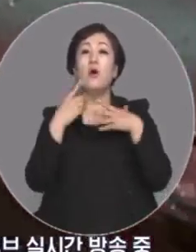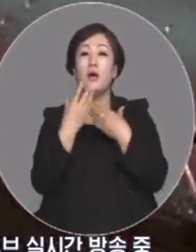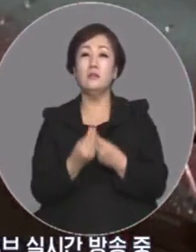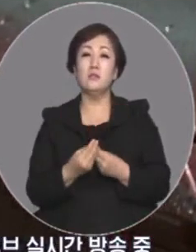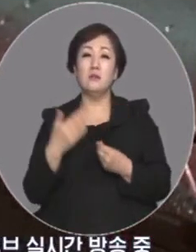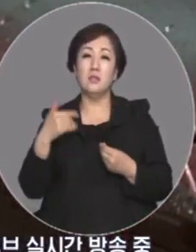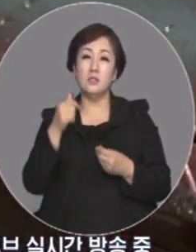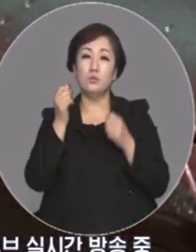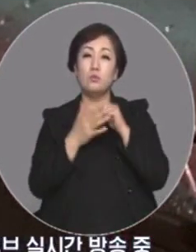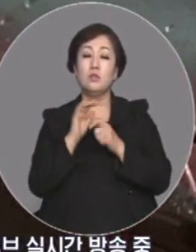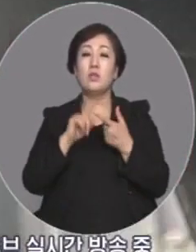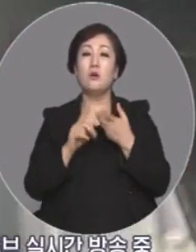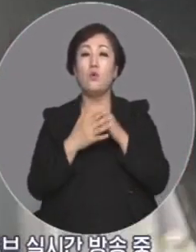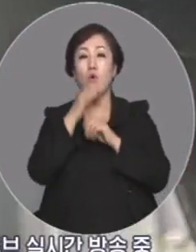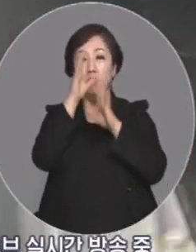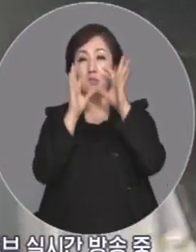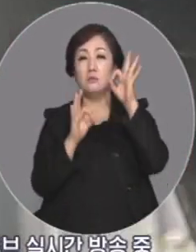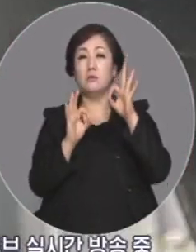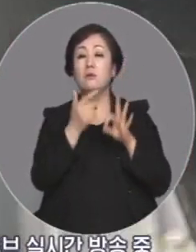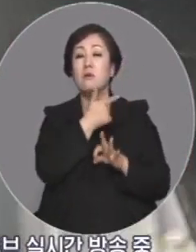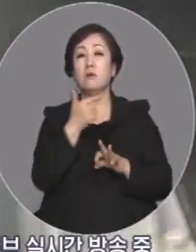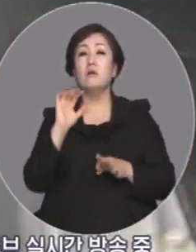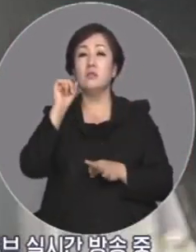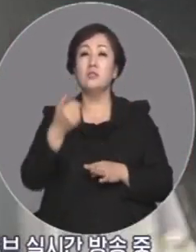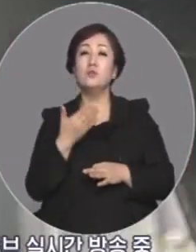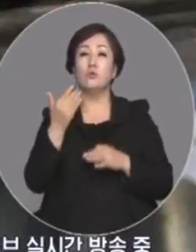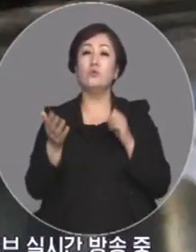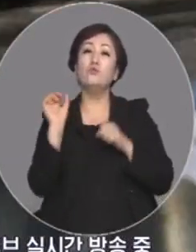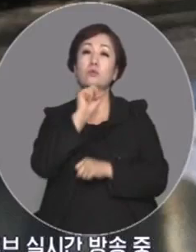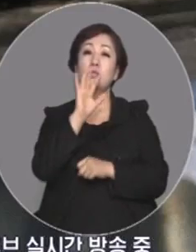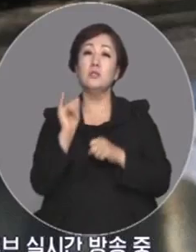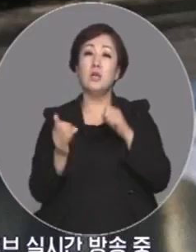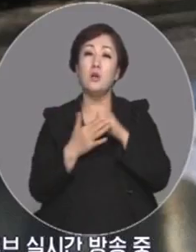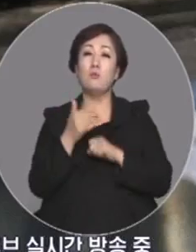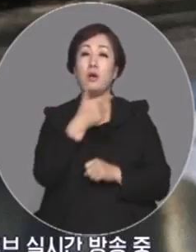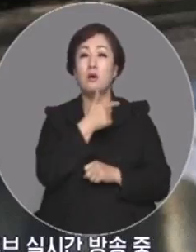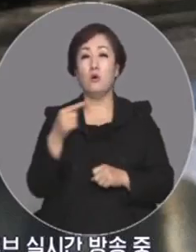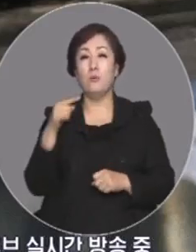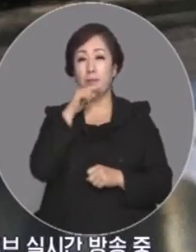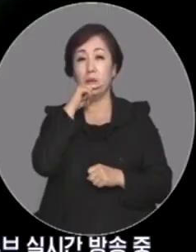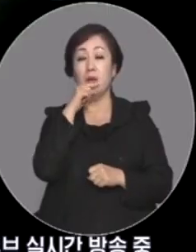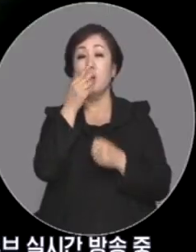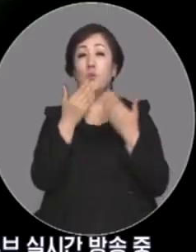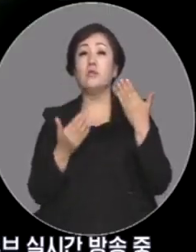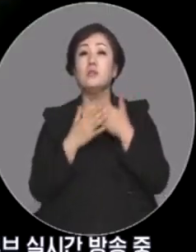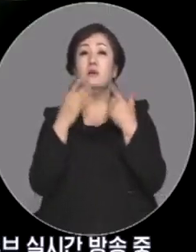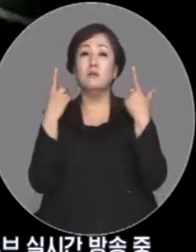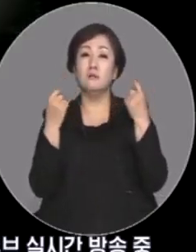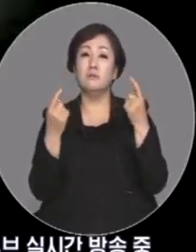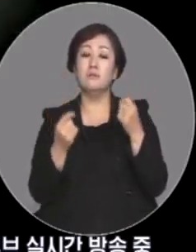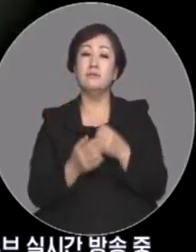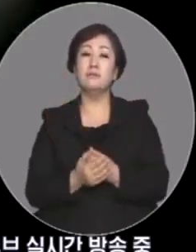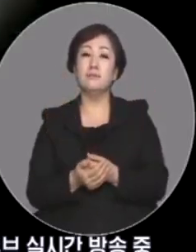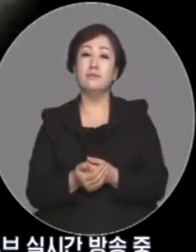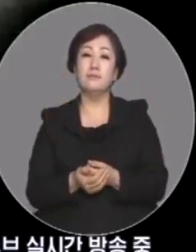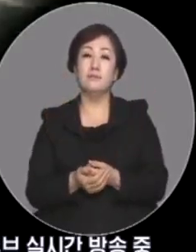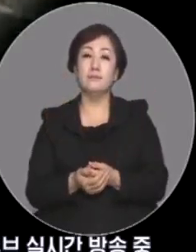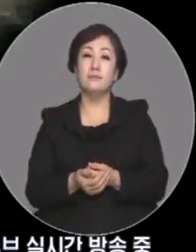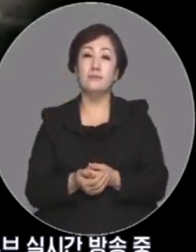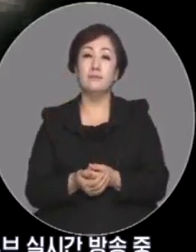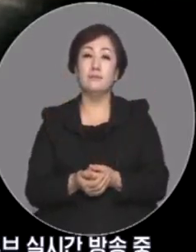안전조치는커녕 사고 피해에 대한 배상도 나몰라라 하면서 애꿎은 운전자만 피해를 보고 있습니다. UBC 뉴스 신혜지입니다.